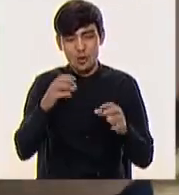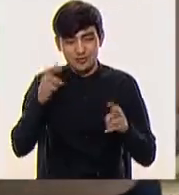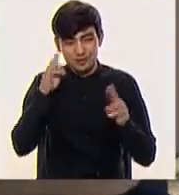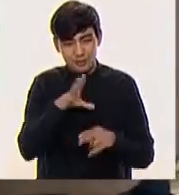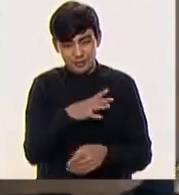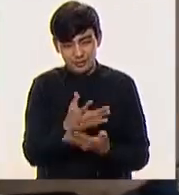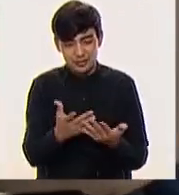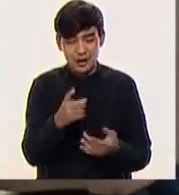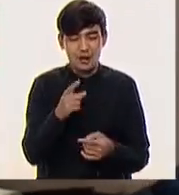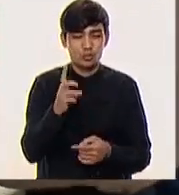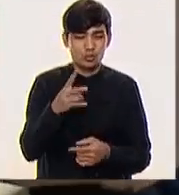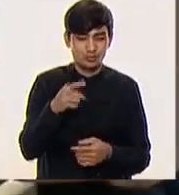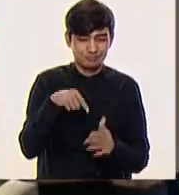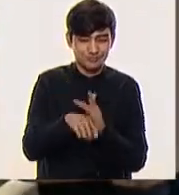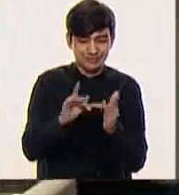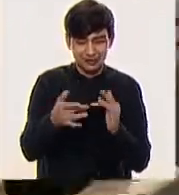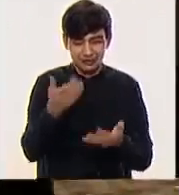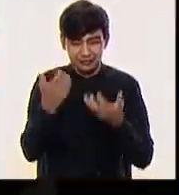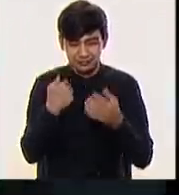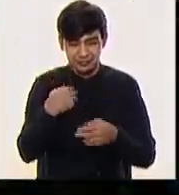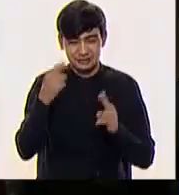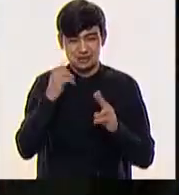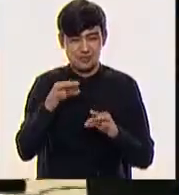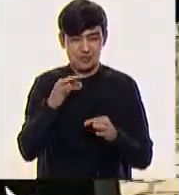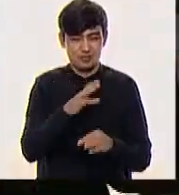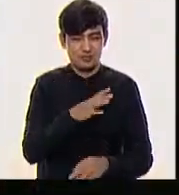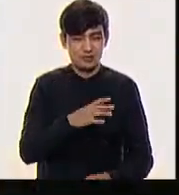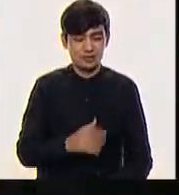другие не смогли разобраться в системе.